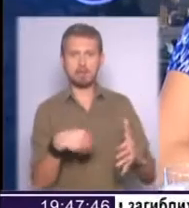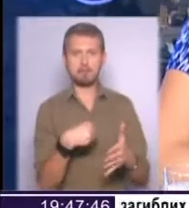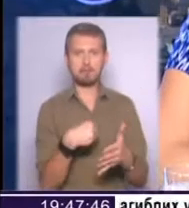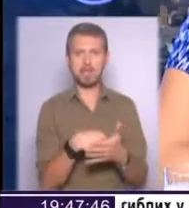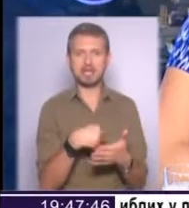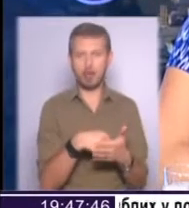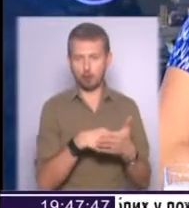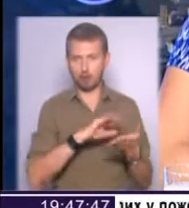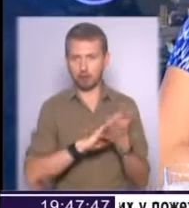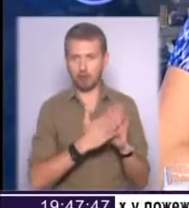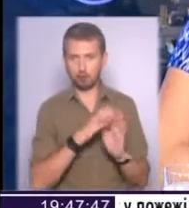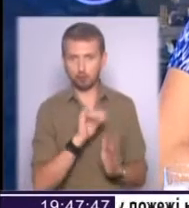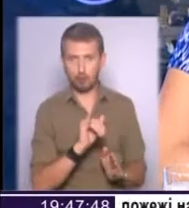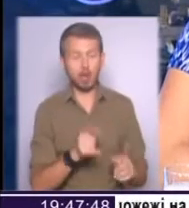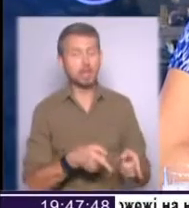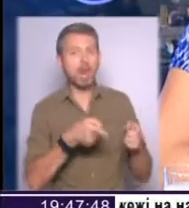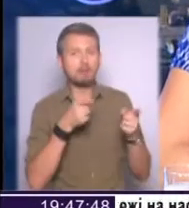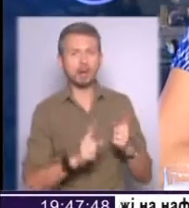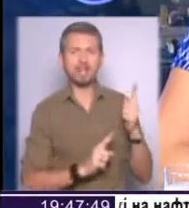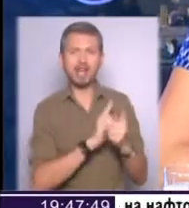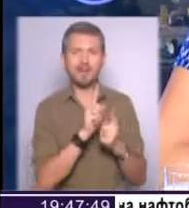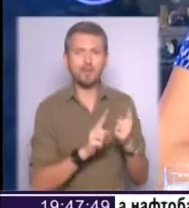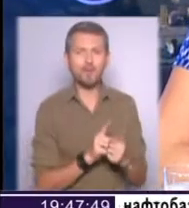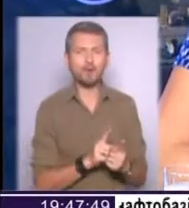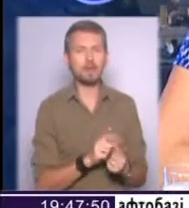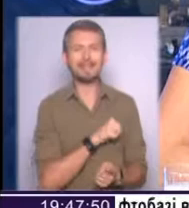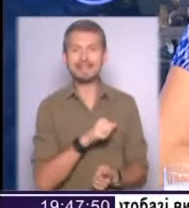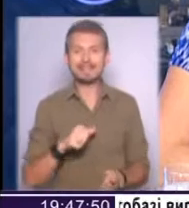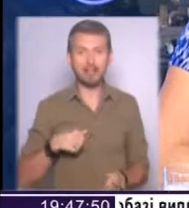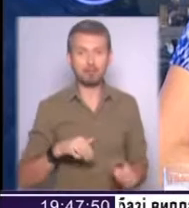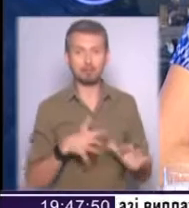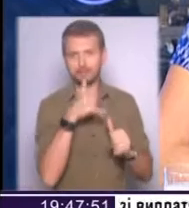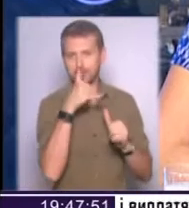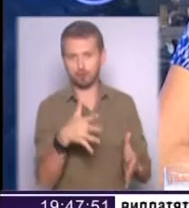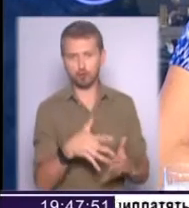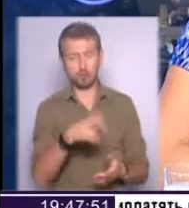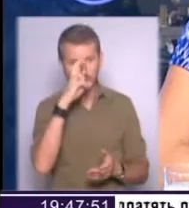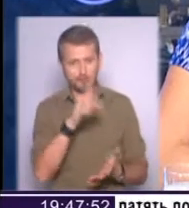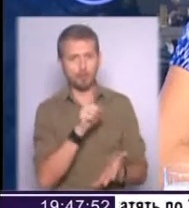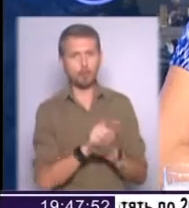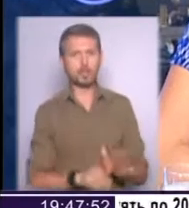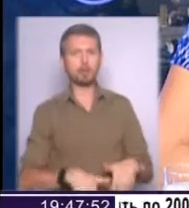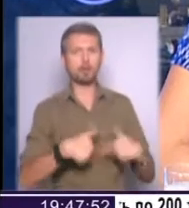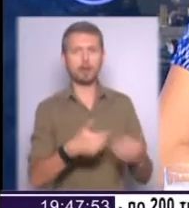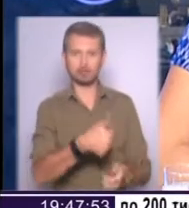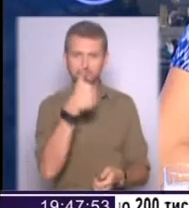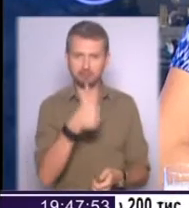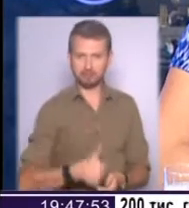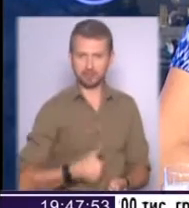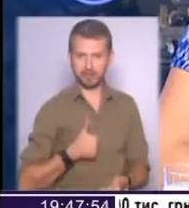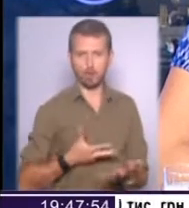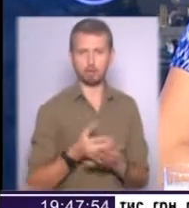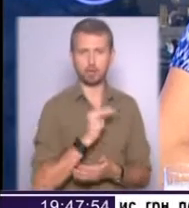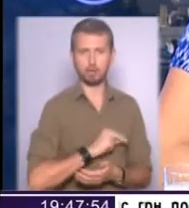статусу. Тобто, насправді, реформи не відбуваються самі по собі. Держава повинна пропонувати гідну оплату праці. Це